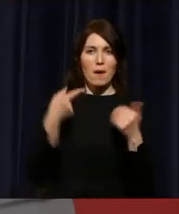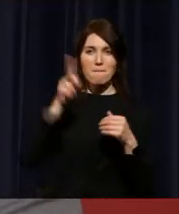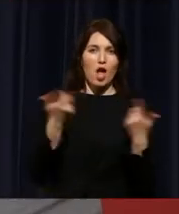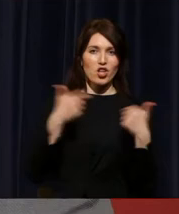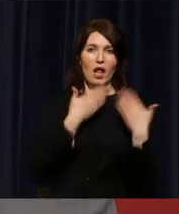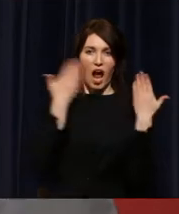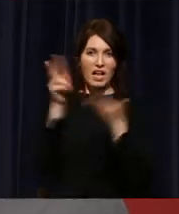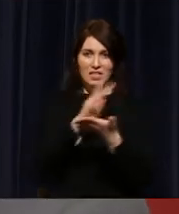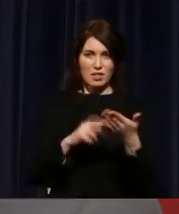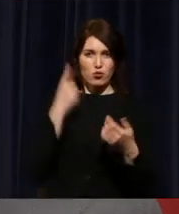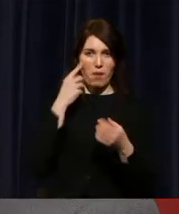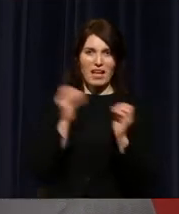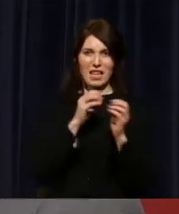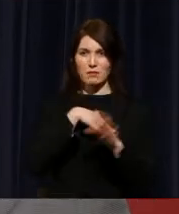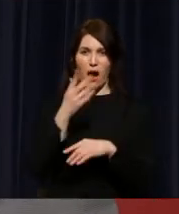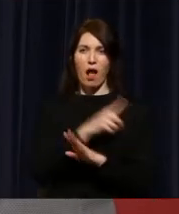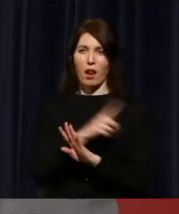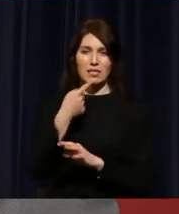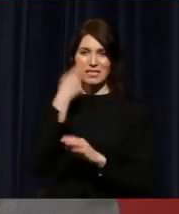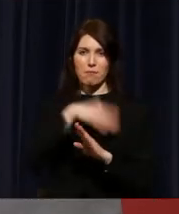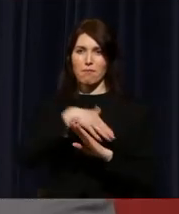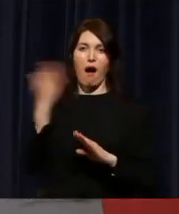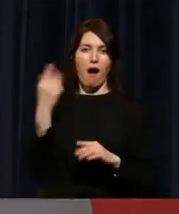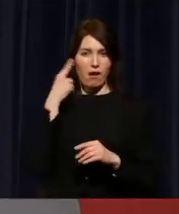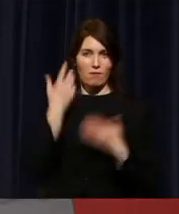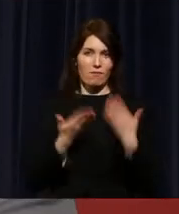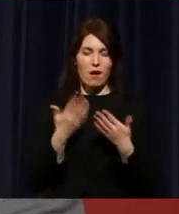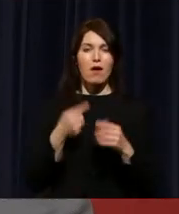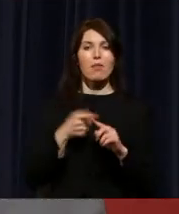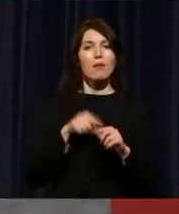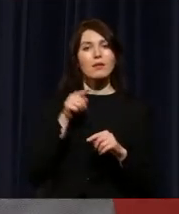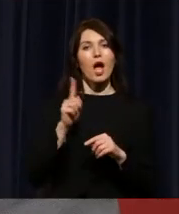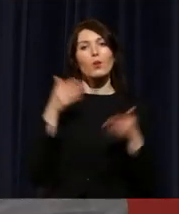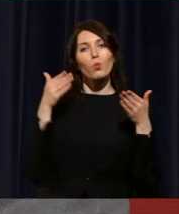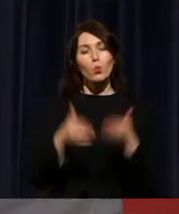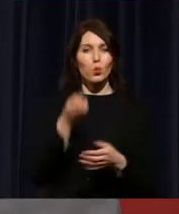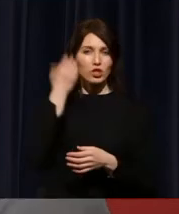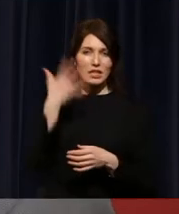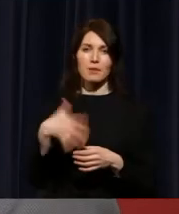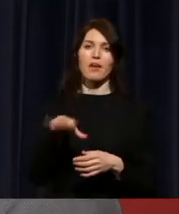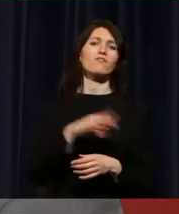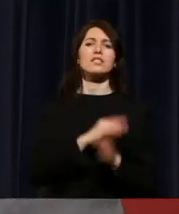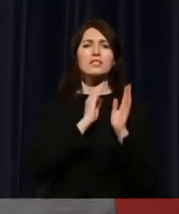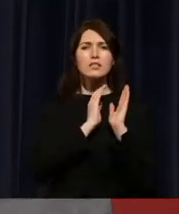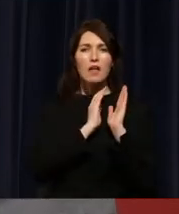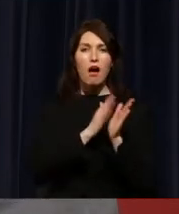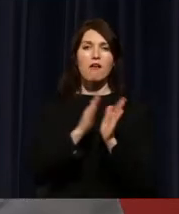tur desmitiem, varbūt līdz pat simtiem būtu aizgājis, jo tā ir tā mūža izglītība. Visi